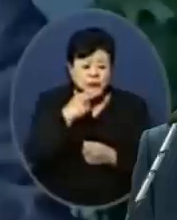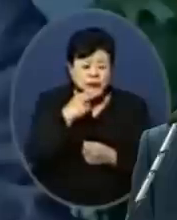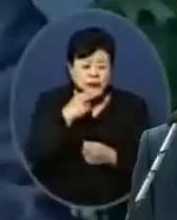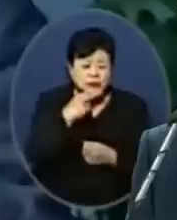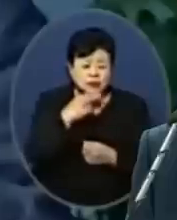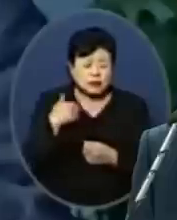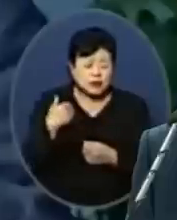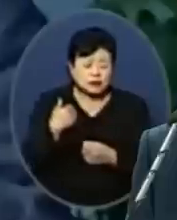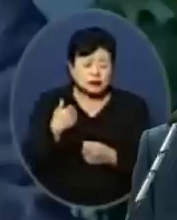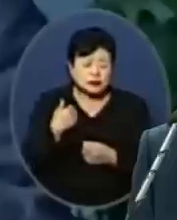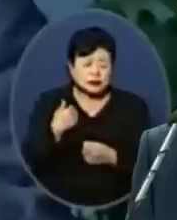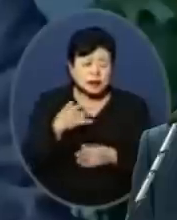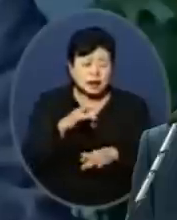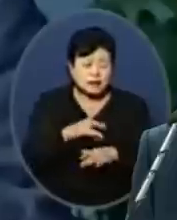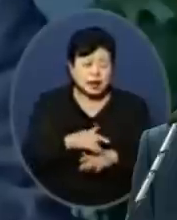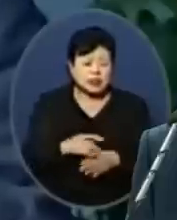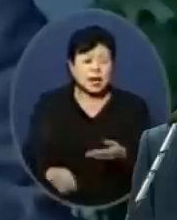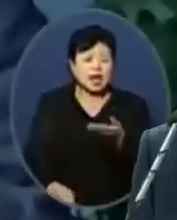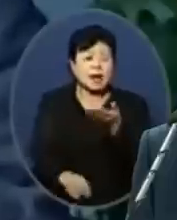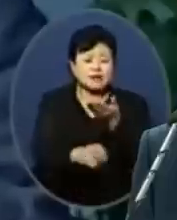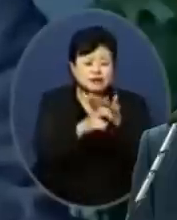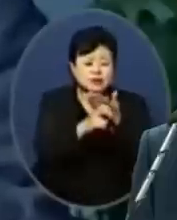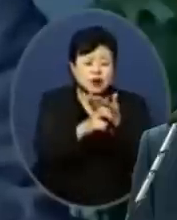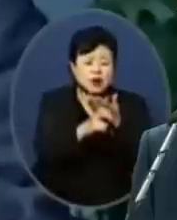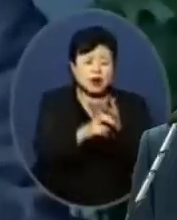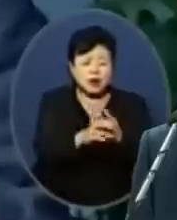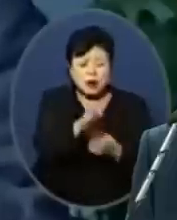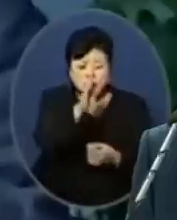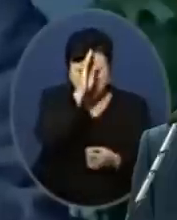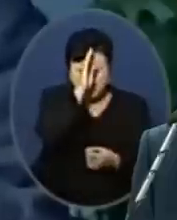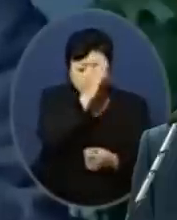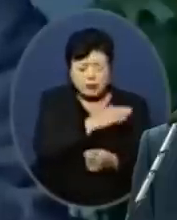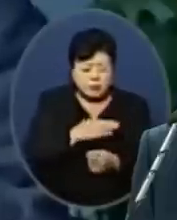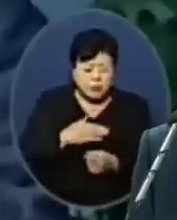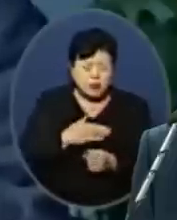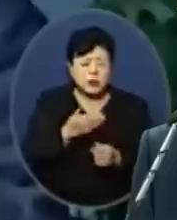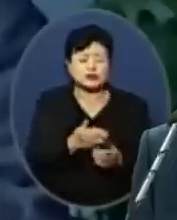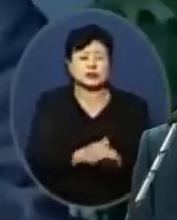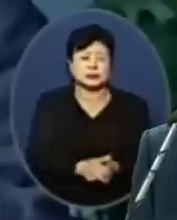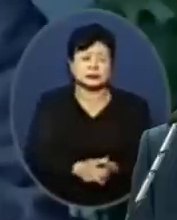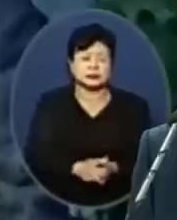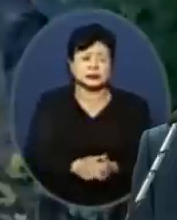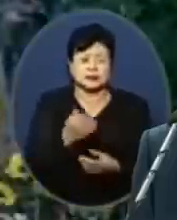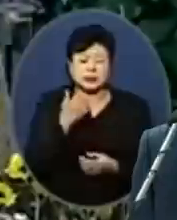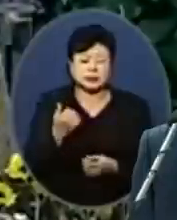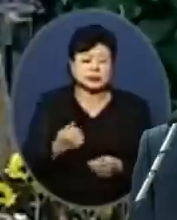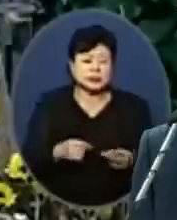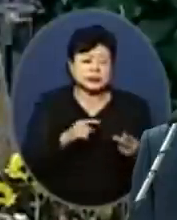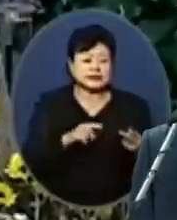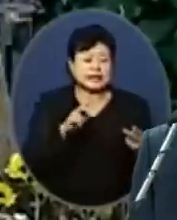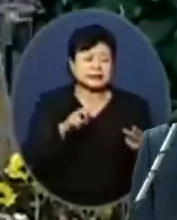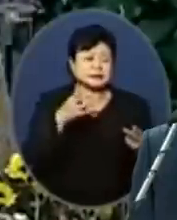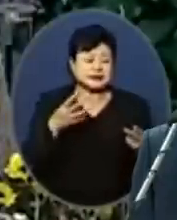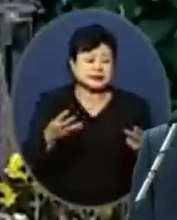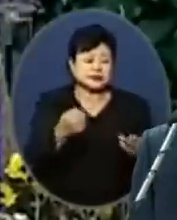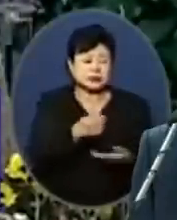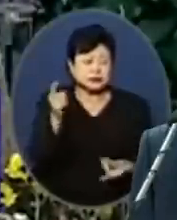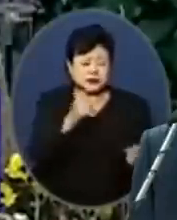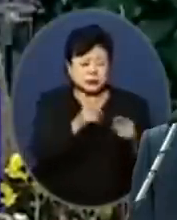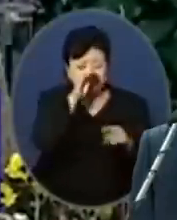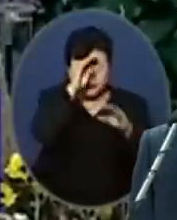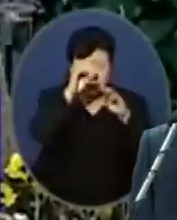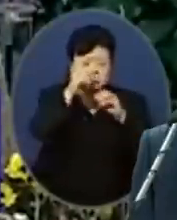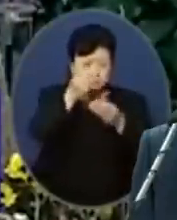알지 못하는 사이에 마귀가 불법적으로 몸에 병들게 해놓은 것입니다. 베드로전서 2장 24절에 그가 채찍에